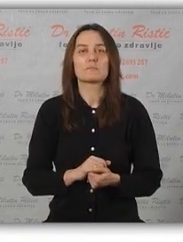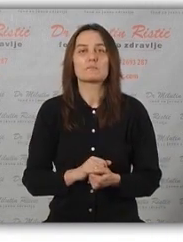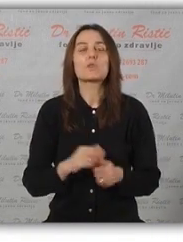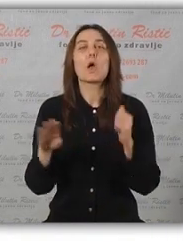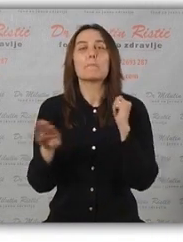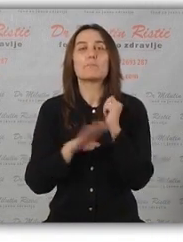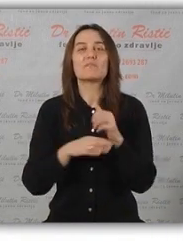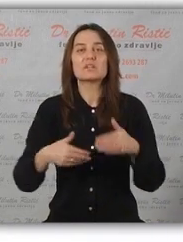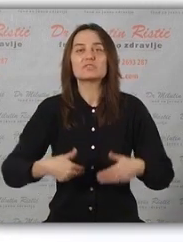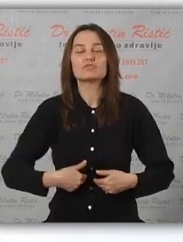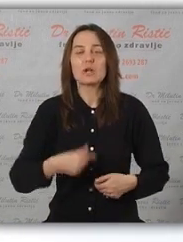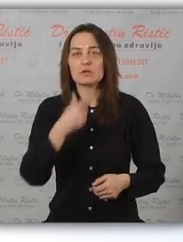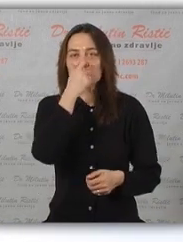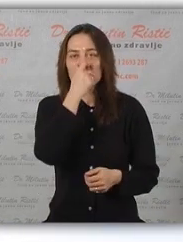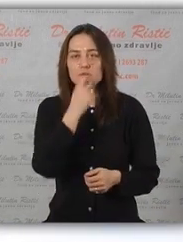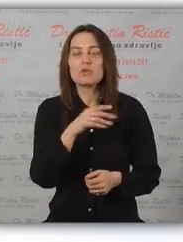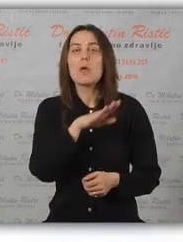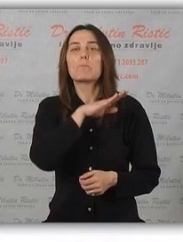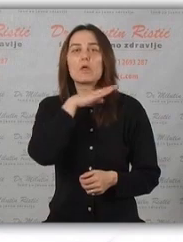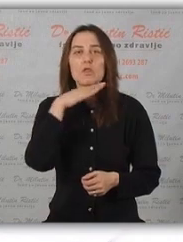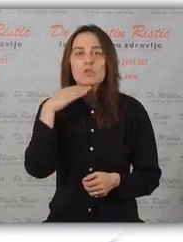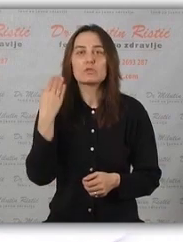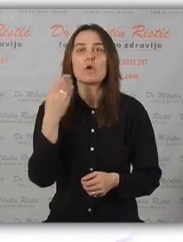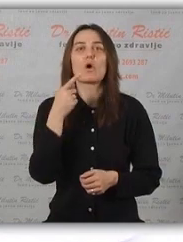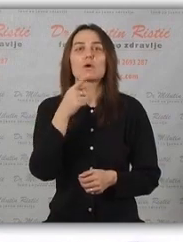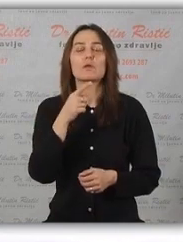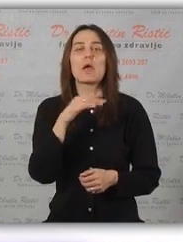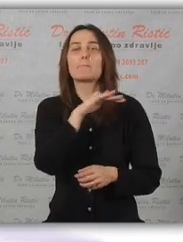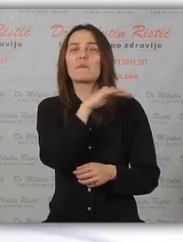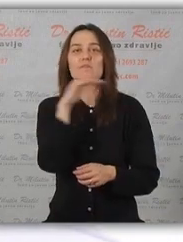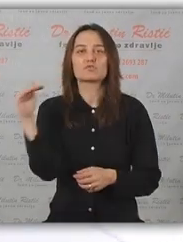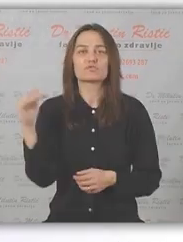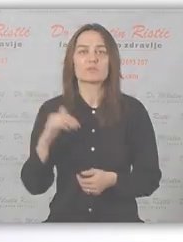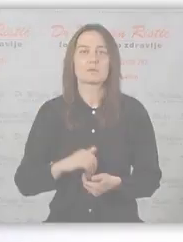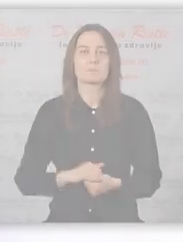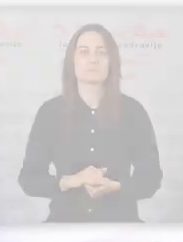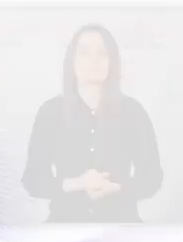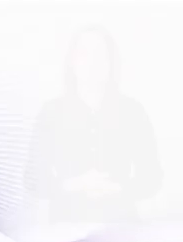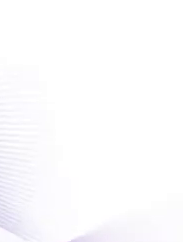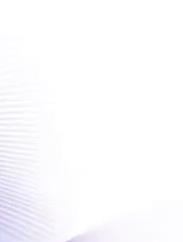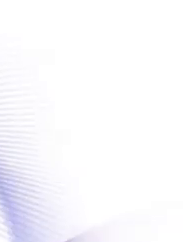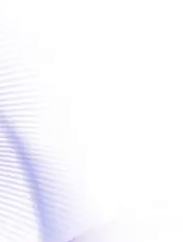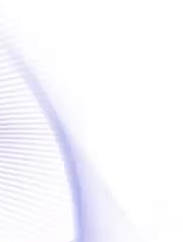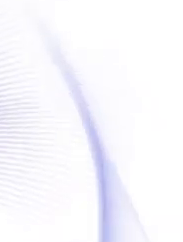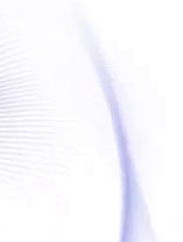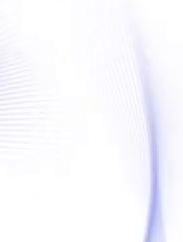povrede želudačne sluznice mnogo, mnogo površnije.